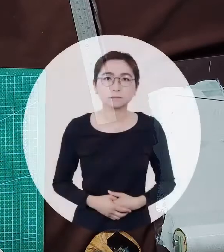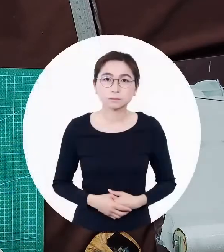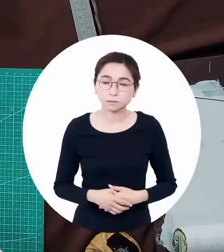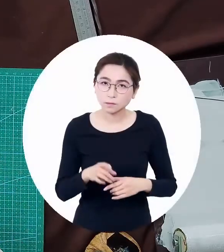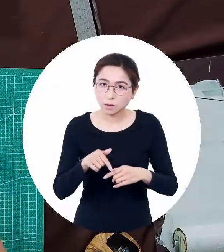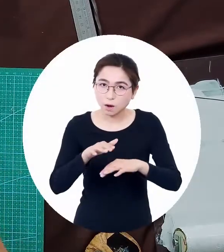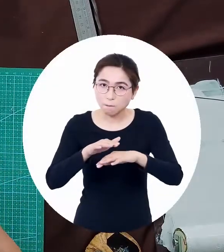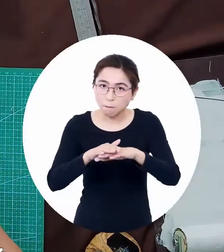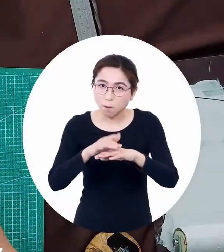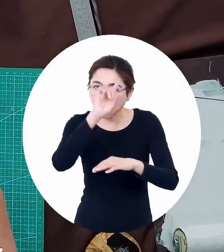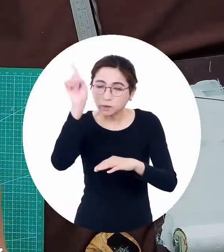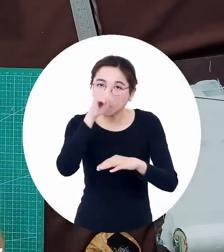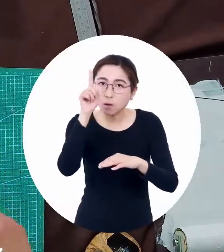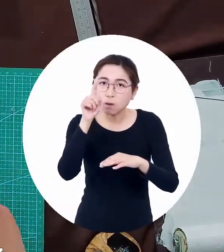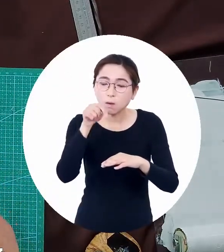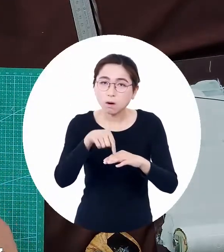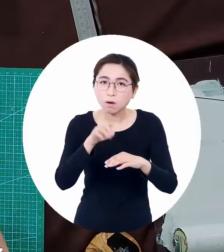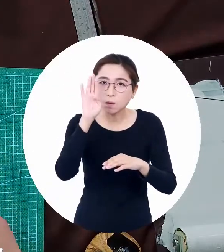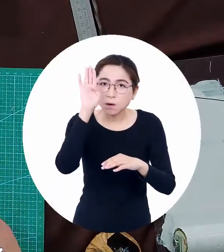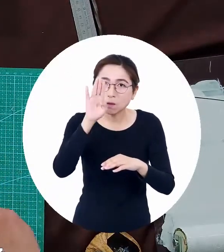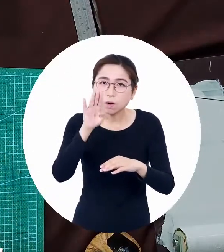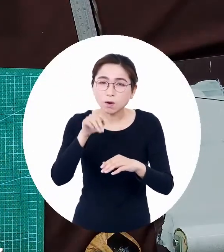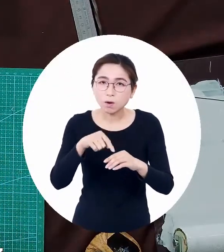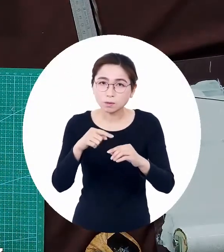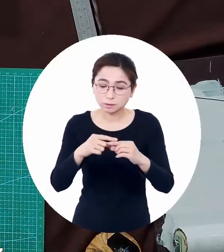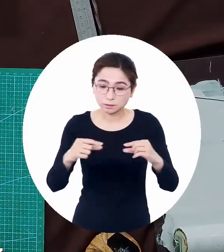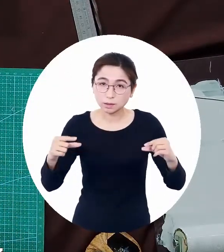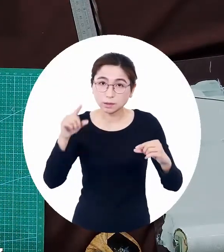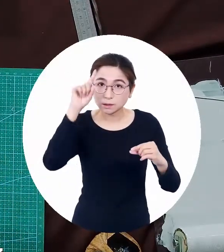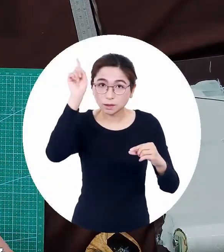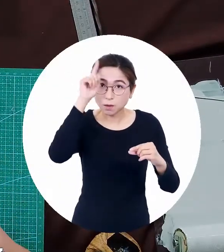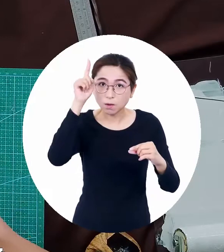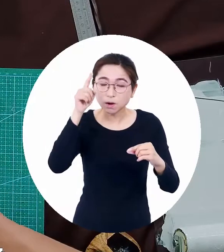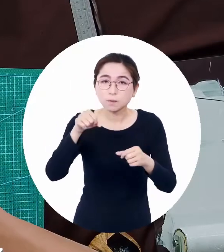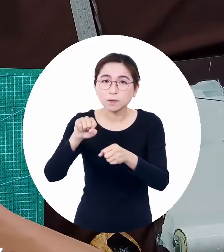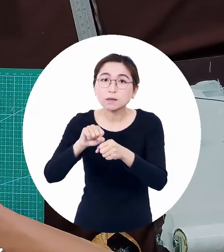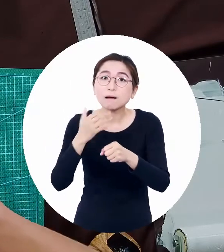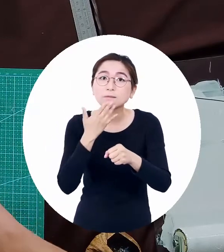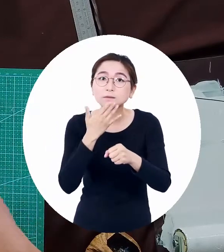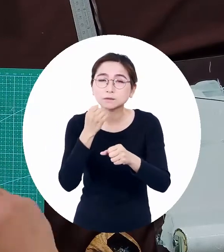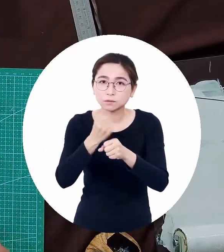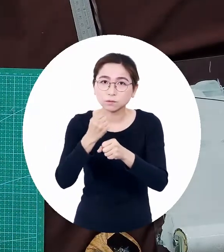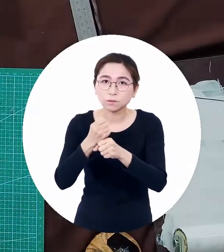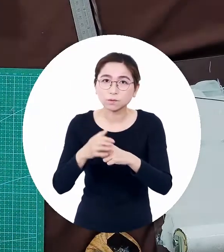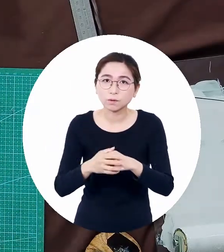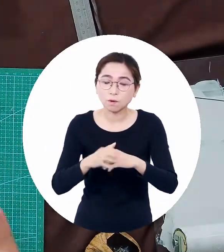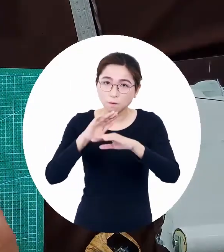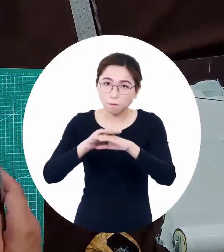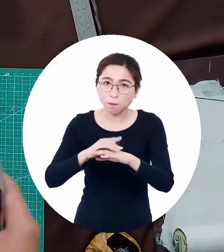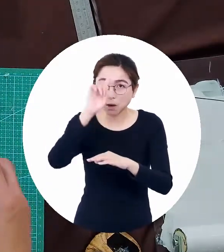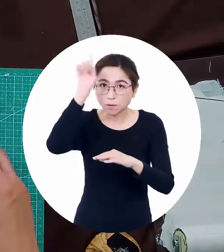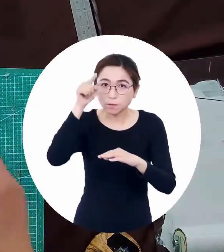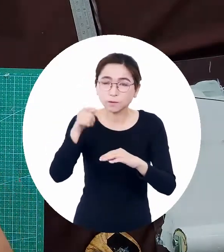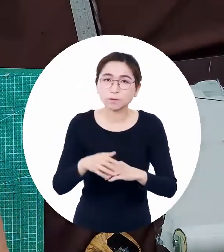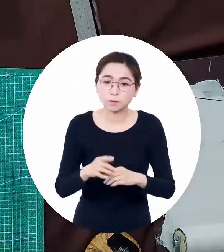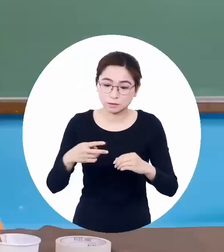盡量保留翻天空，因為我哋有機會可能用翻天空嚟做顏色嘅，咁啊保留翻個天空啦，冇整